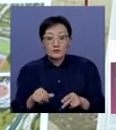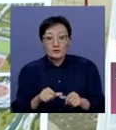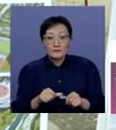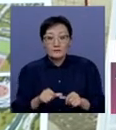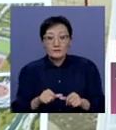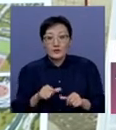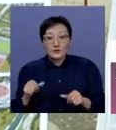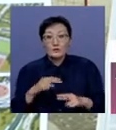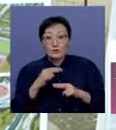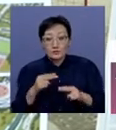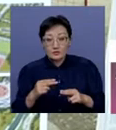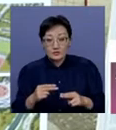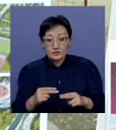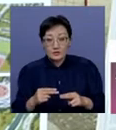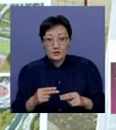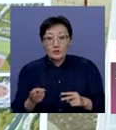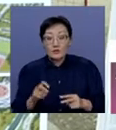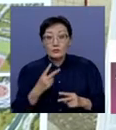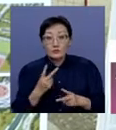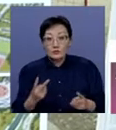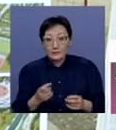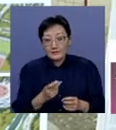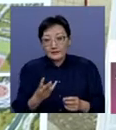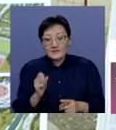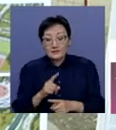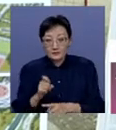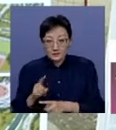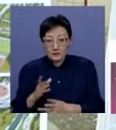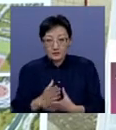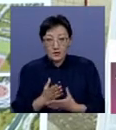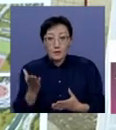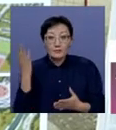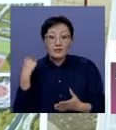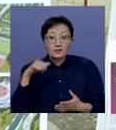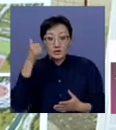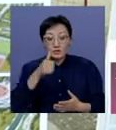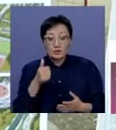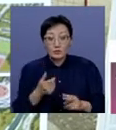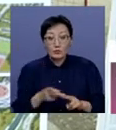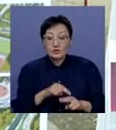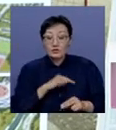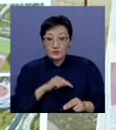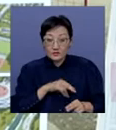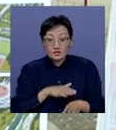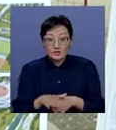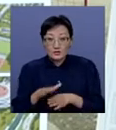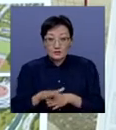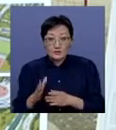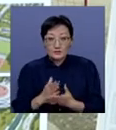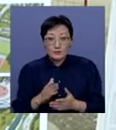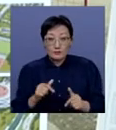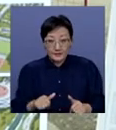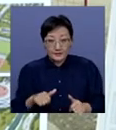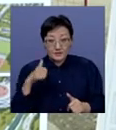бөліп жатқанын өзі келіп көріп кетті. Біраз тапсырмалар берген болатын, былтырдан бастап осы ол жұмыстар жасалып жатыр. Биылғы